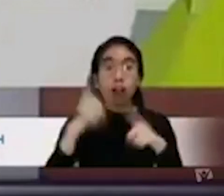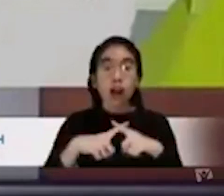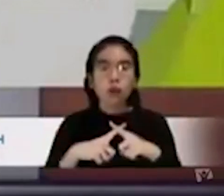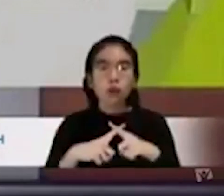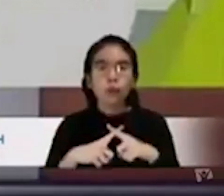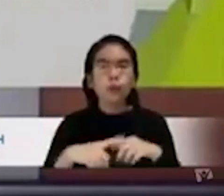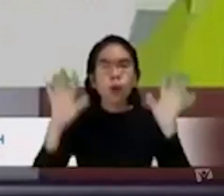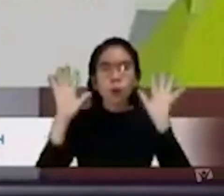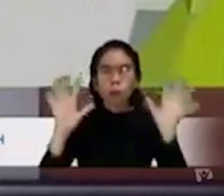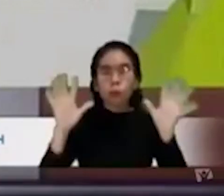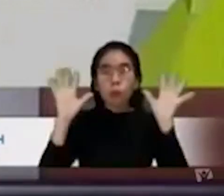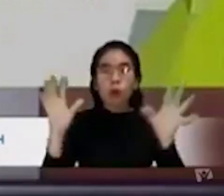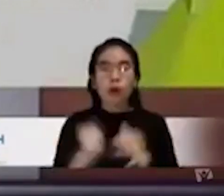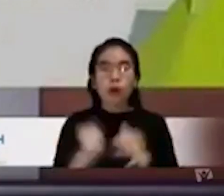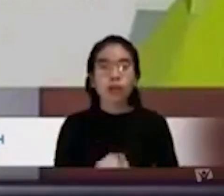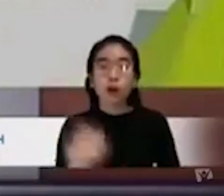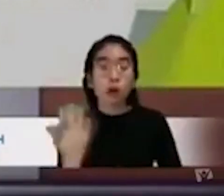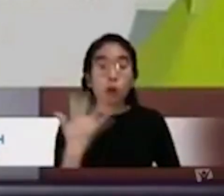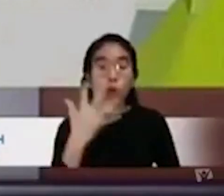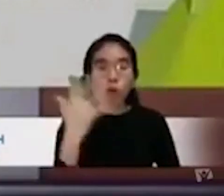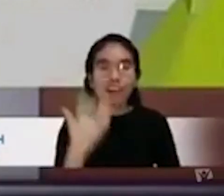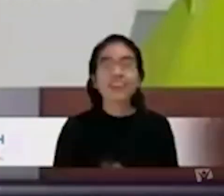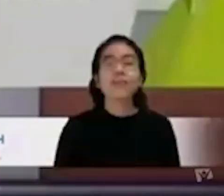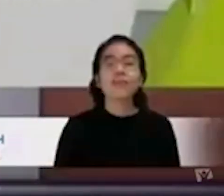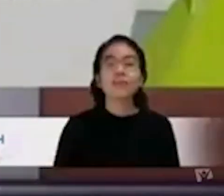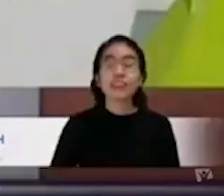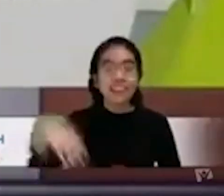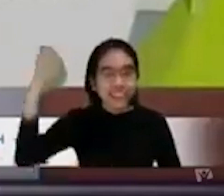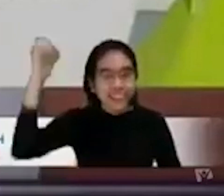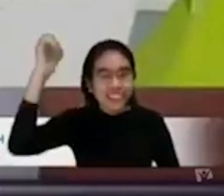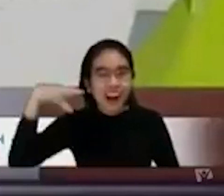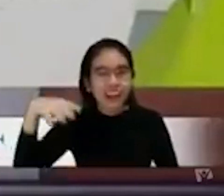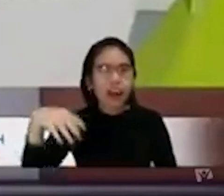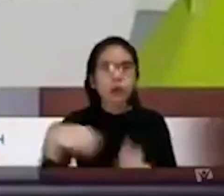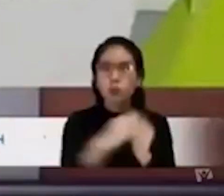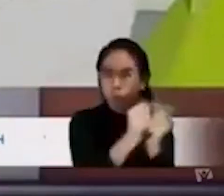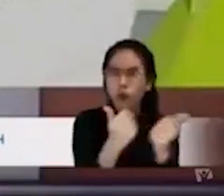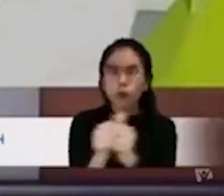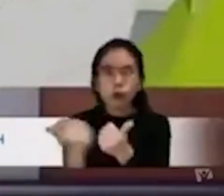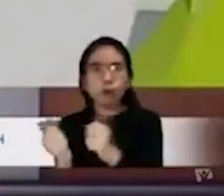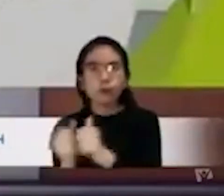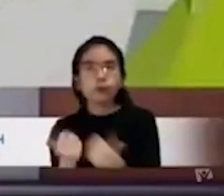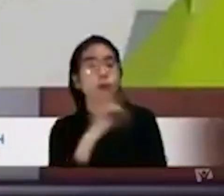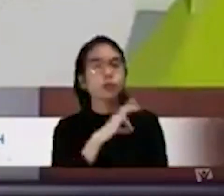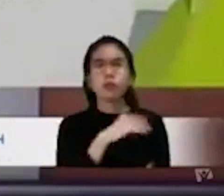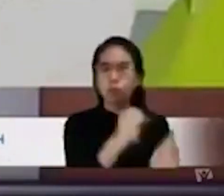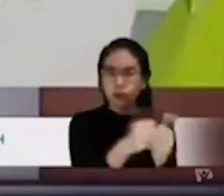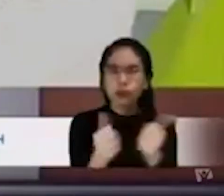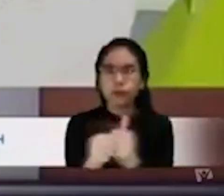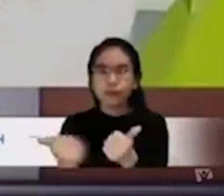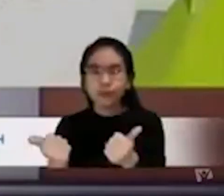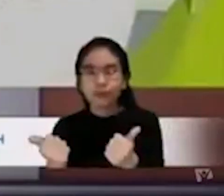dan menyeimbangkan emosi. Atau cahaya merah berkesan untuk eksotik.